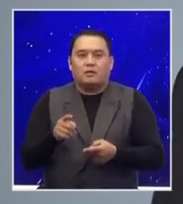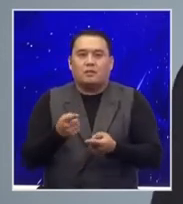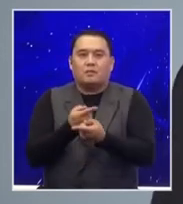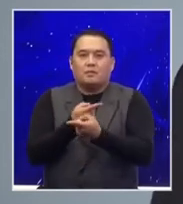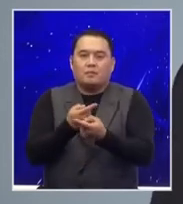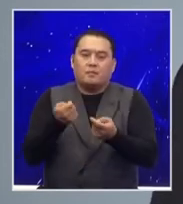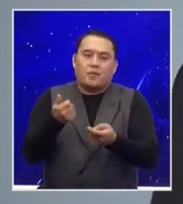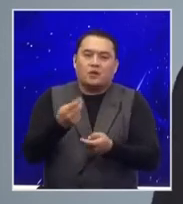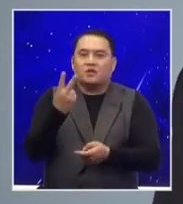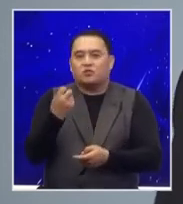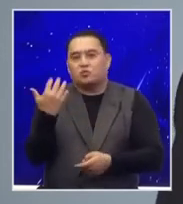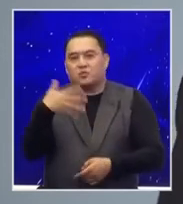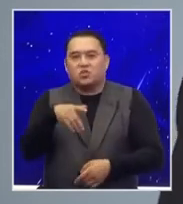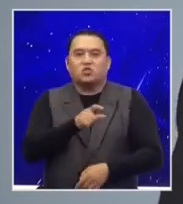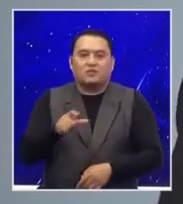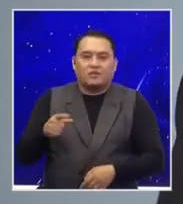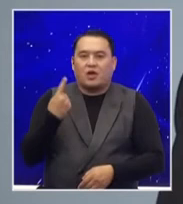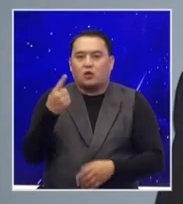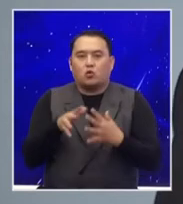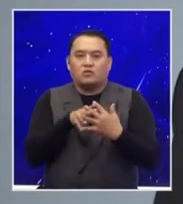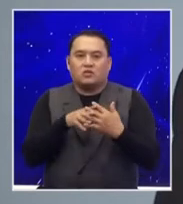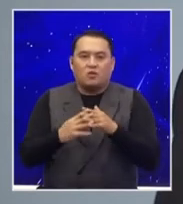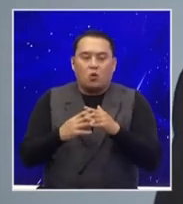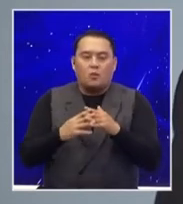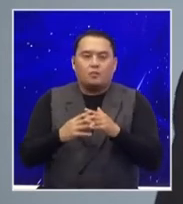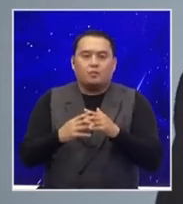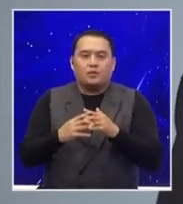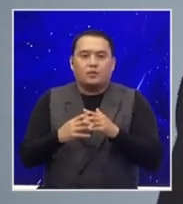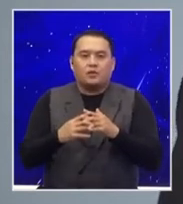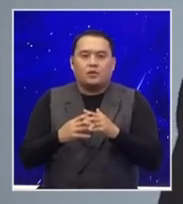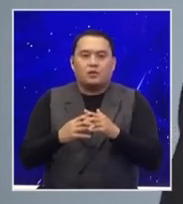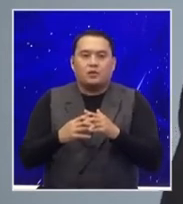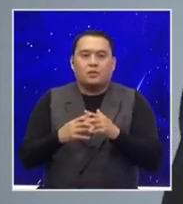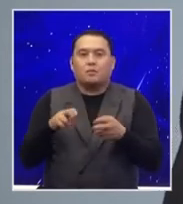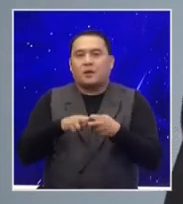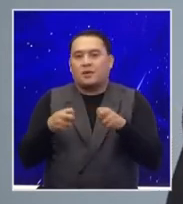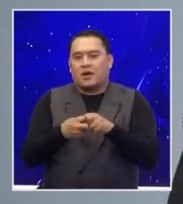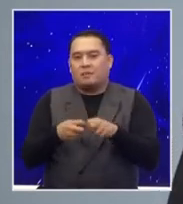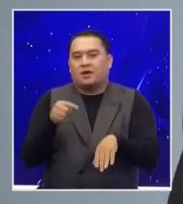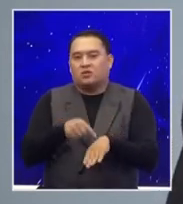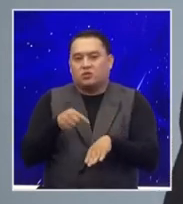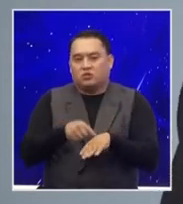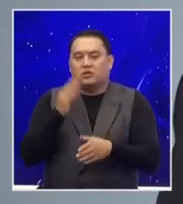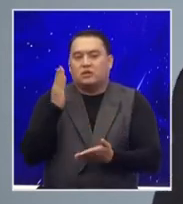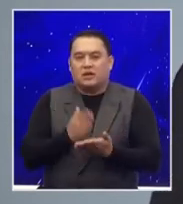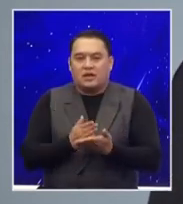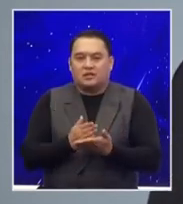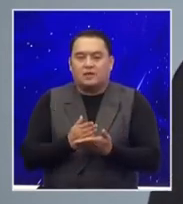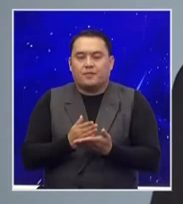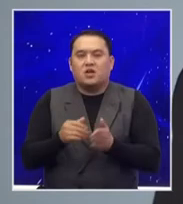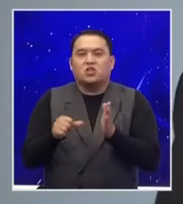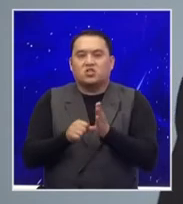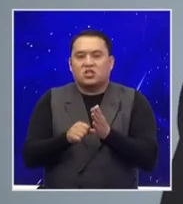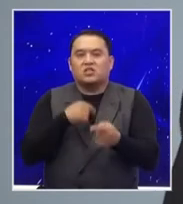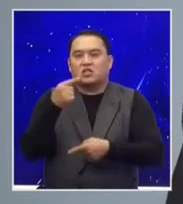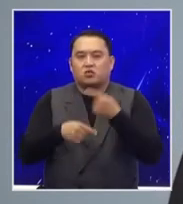населения, то есть менее 250 человек на село, к сожалению, испытывают проблемы. Но 6 из них до конца